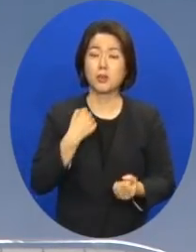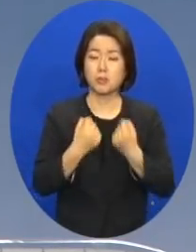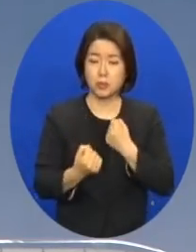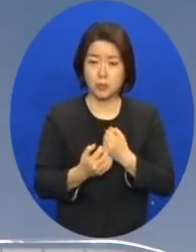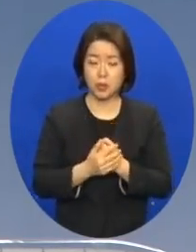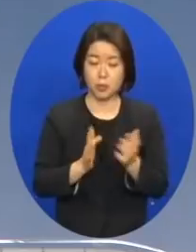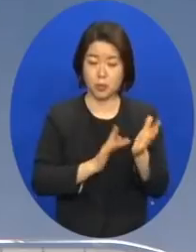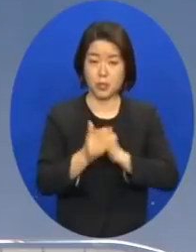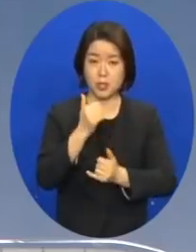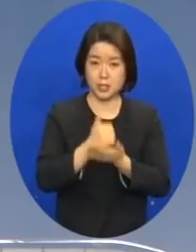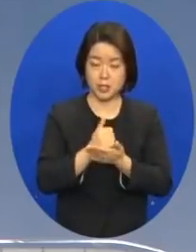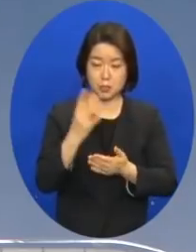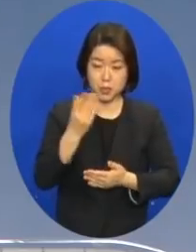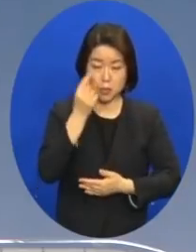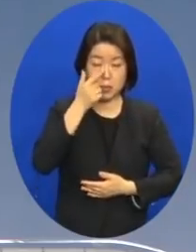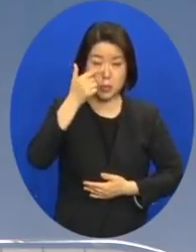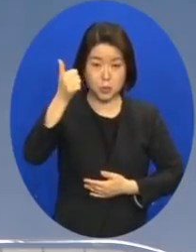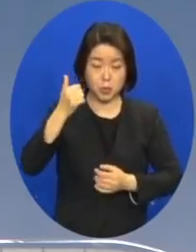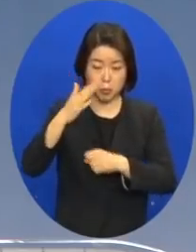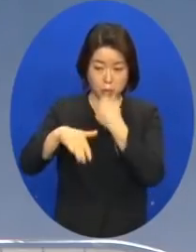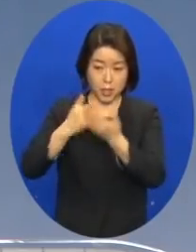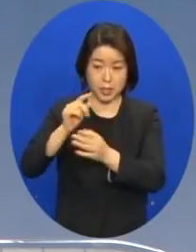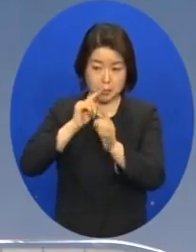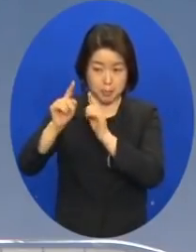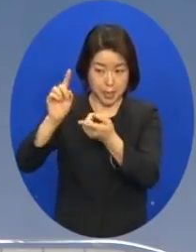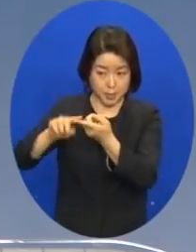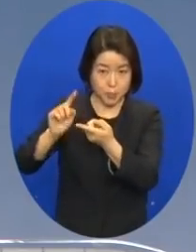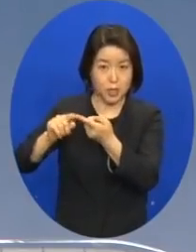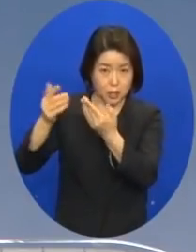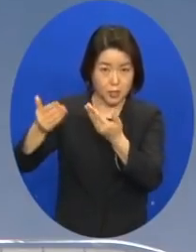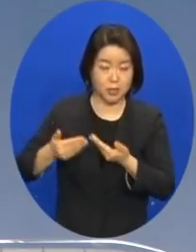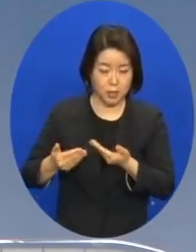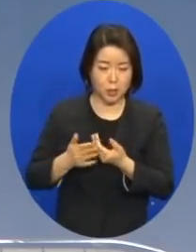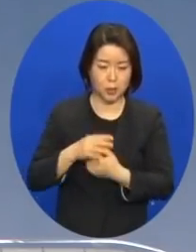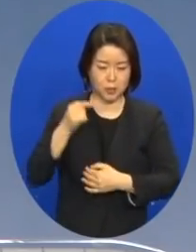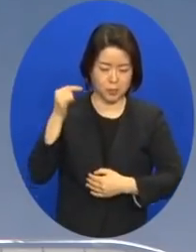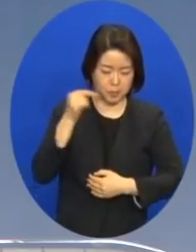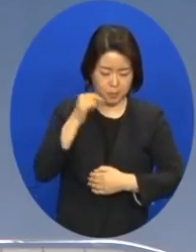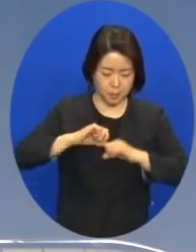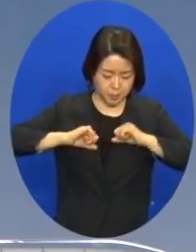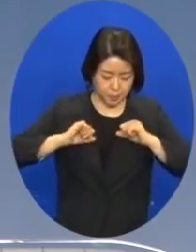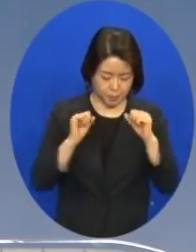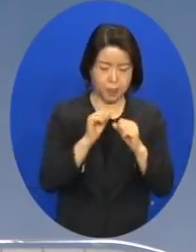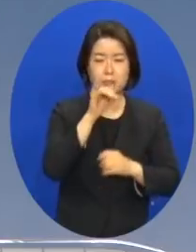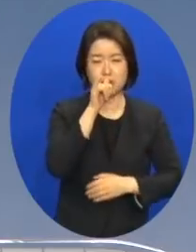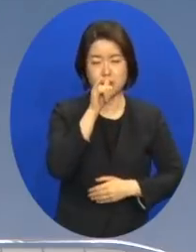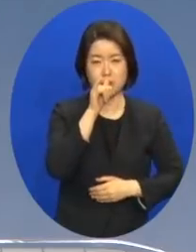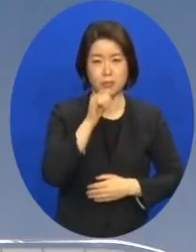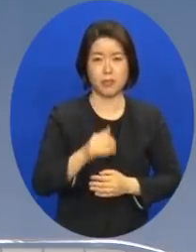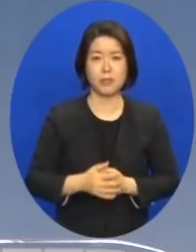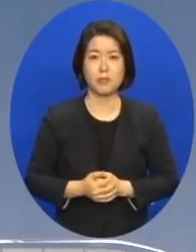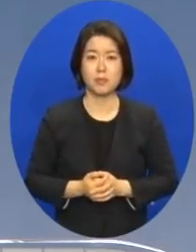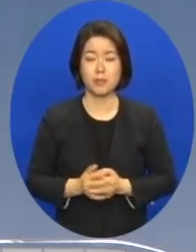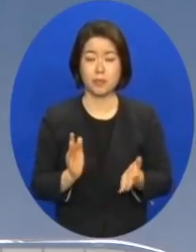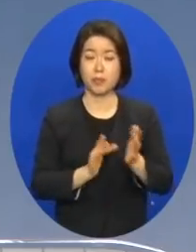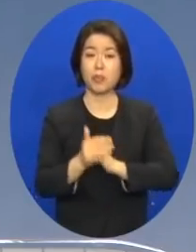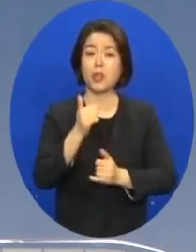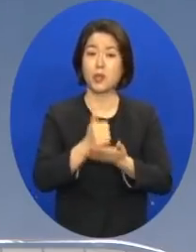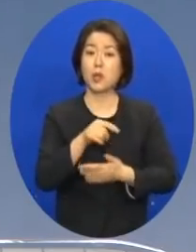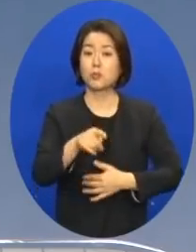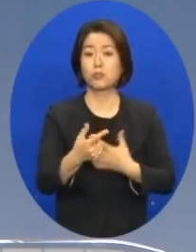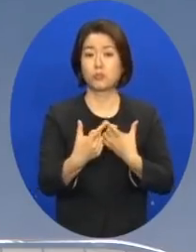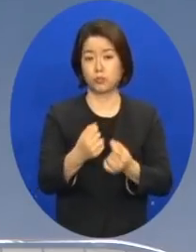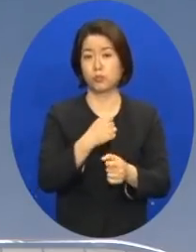예수님은 성부 하나님이 말씀하셨는 대로 철저히 순종하셨어요. 예수님도